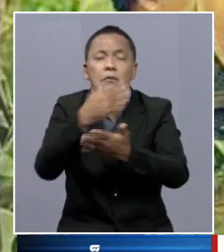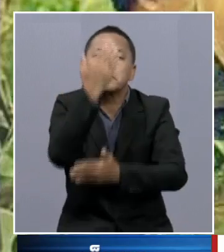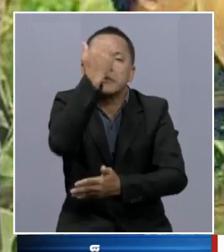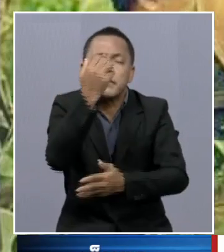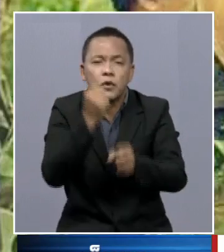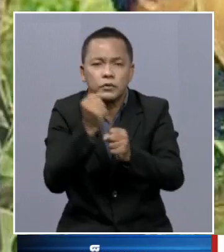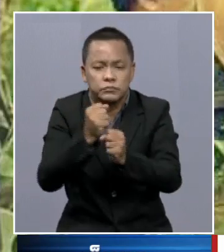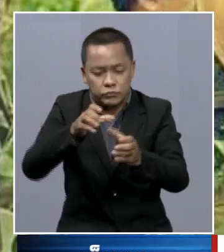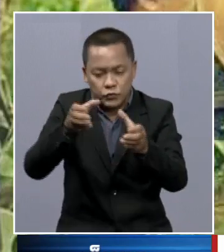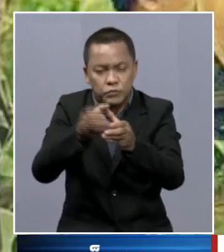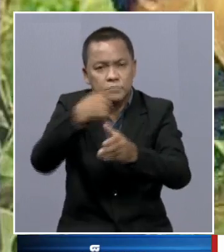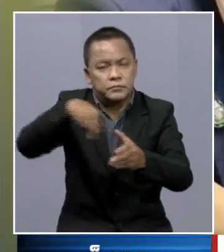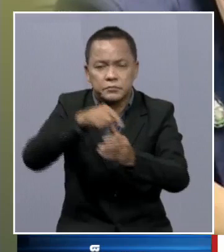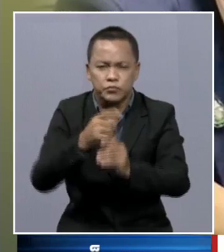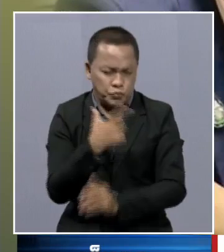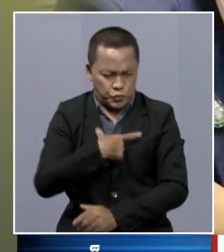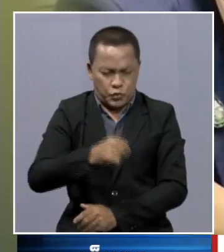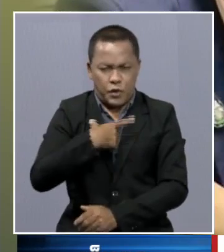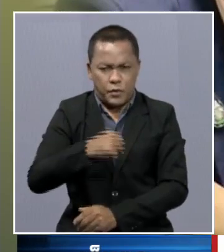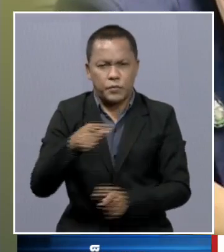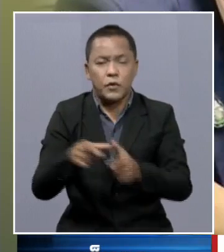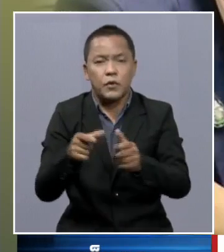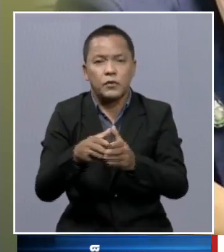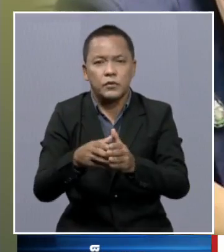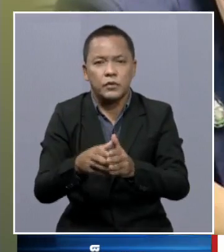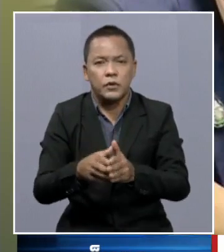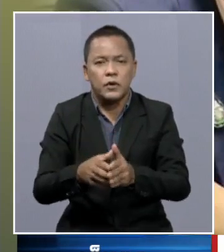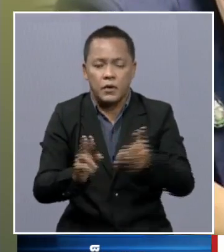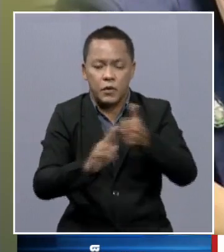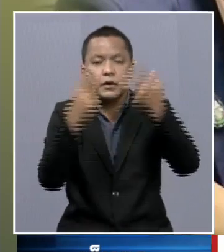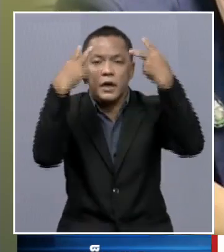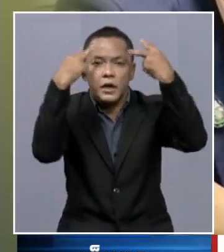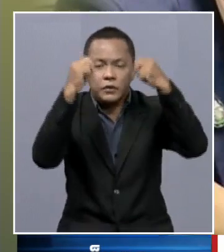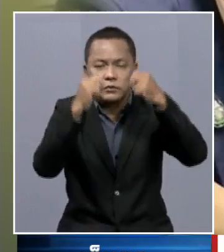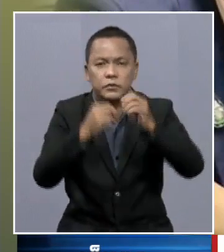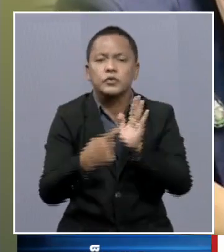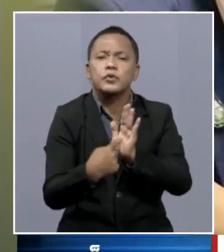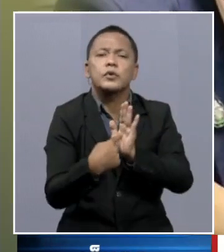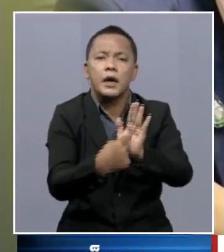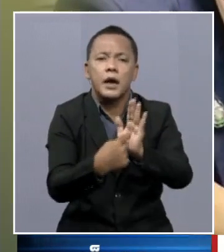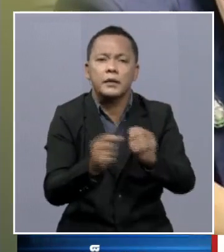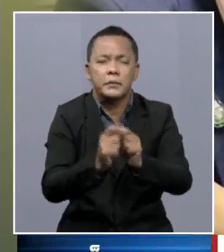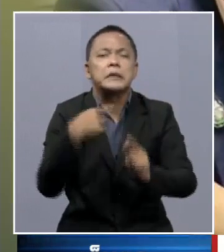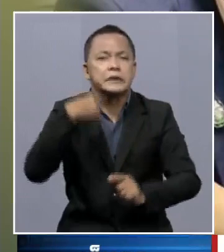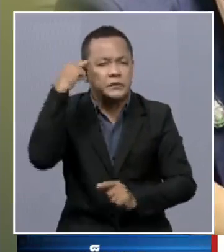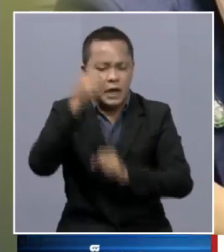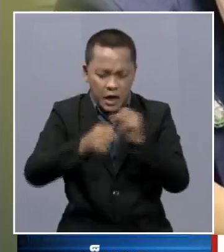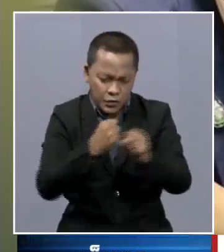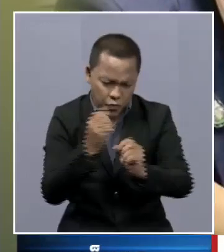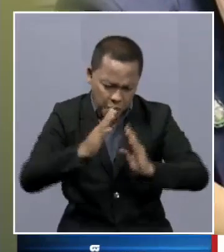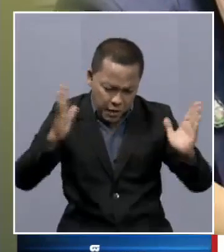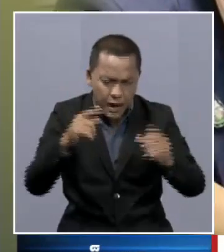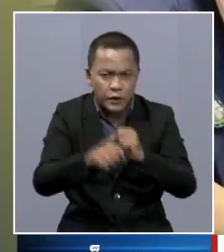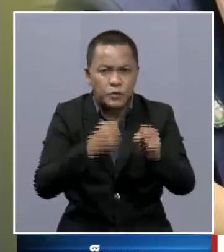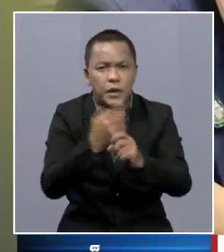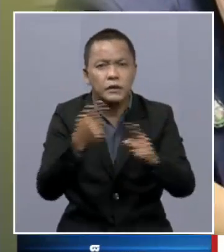ไมคนส่นหนึ่งอาจจะไม่คอยชอบในส่วของพลเประวิทธ์นะครับแล้วก็ยกประเด็นเรื่องของอจจะคิดวอายุมากหรอ